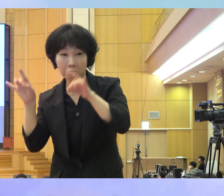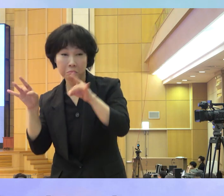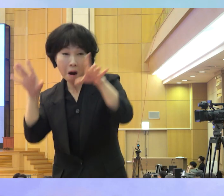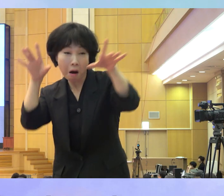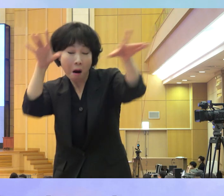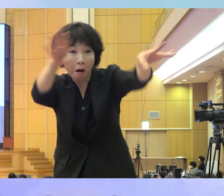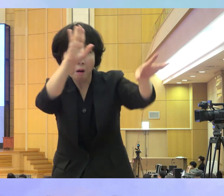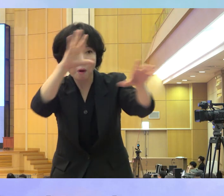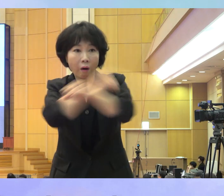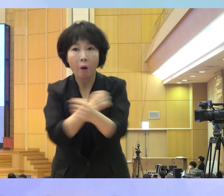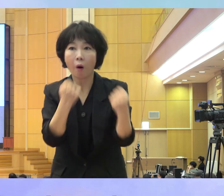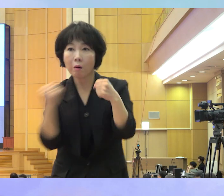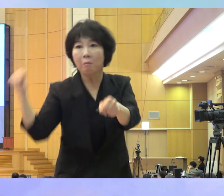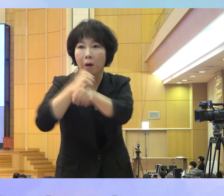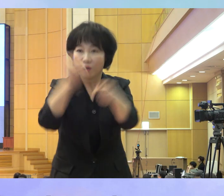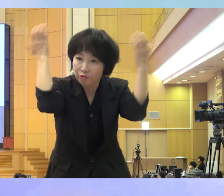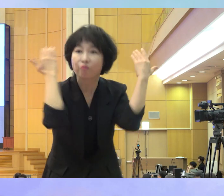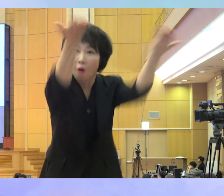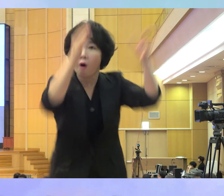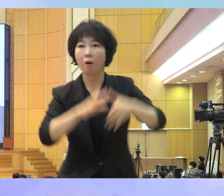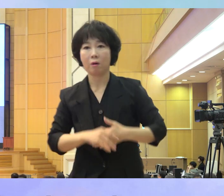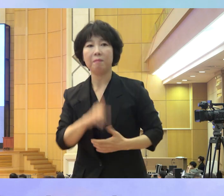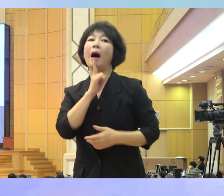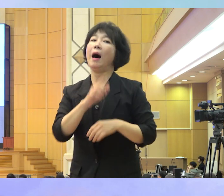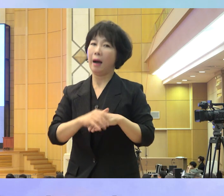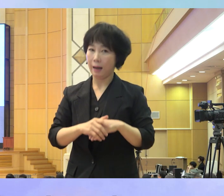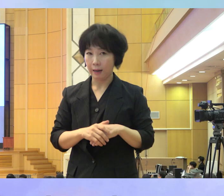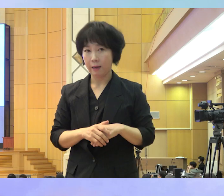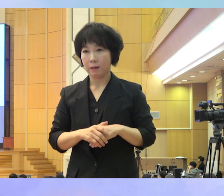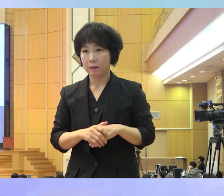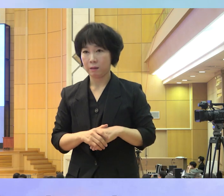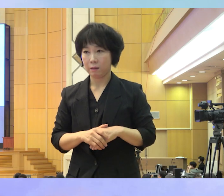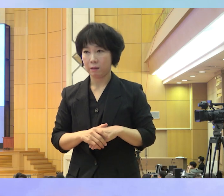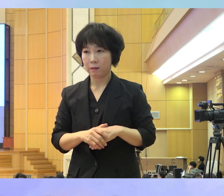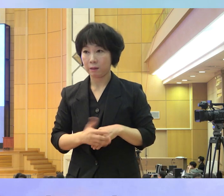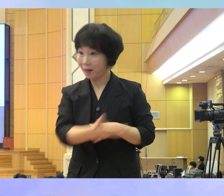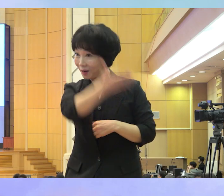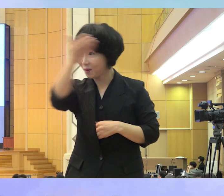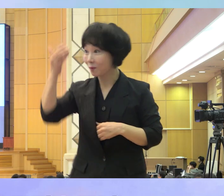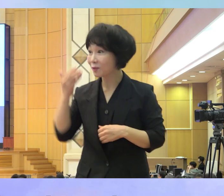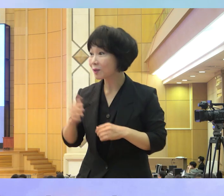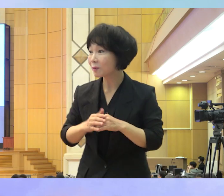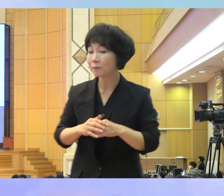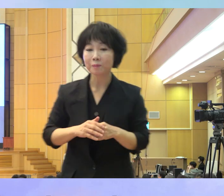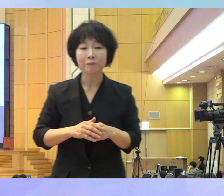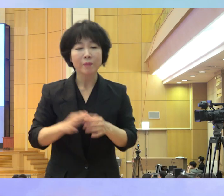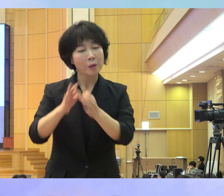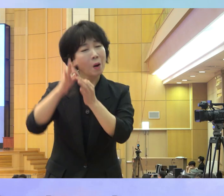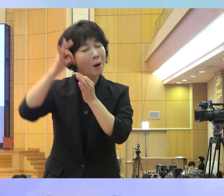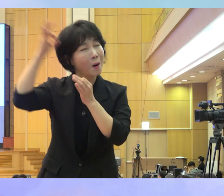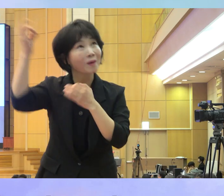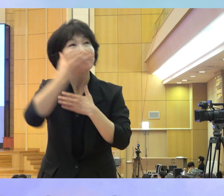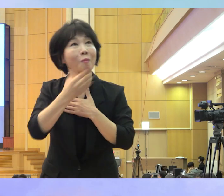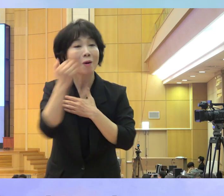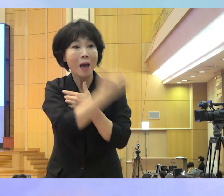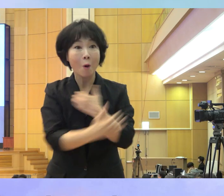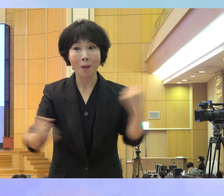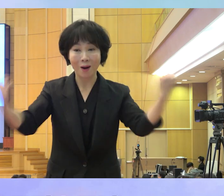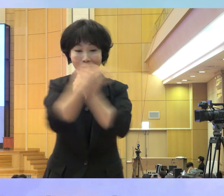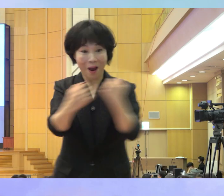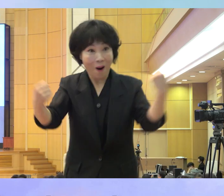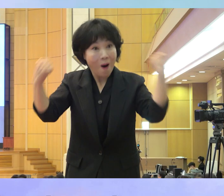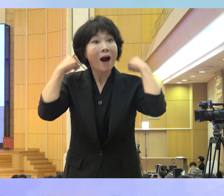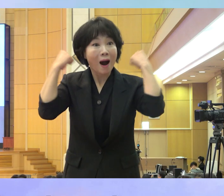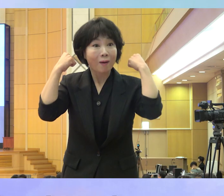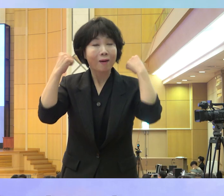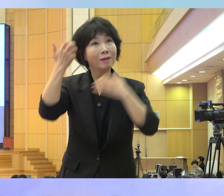소원대로 되었더라. 놀라운 역사 나타나는 거예요. 그러니까 여러분들은 영혼이 복받고 내 육체가